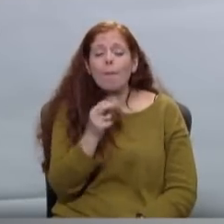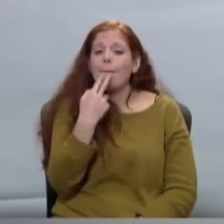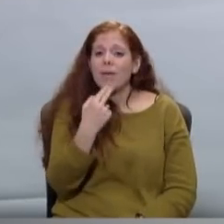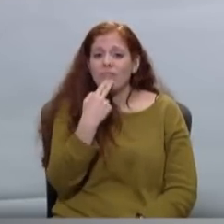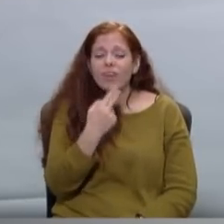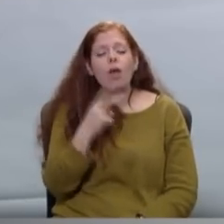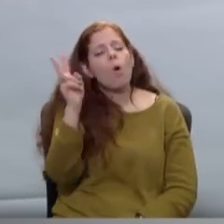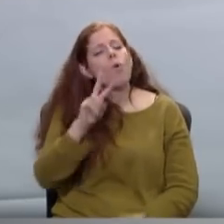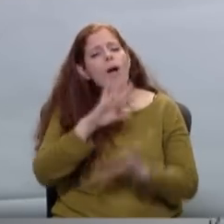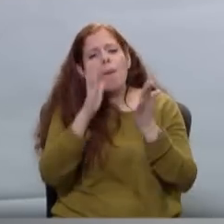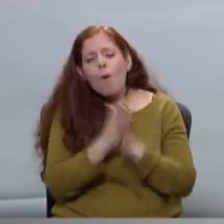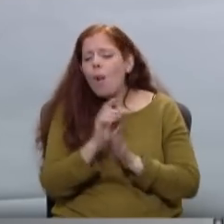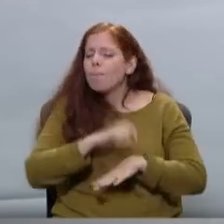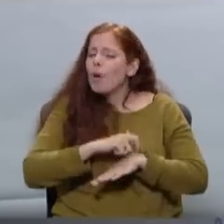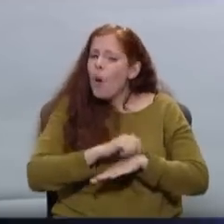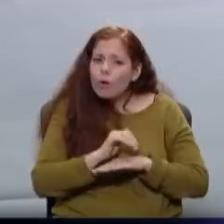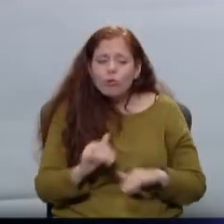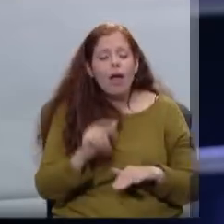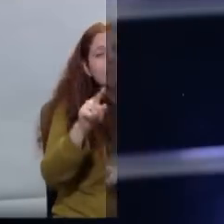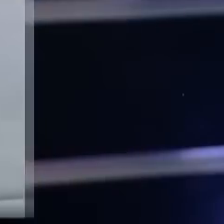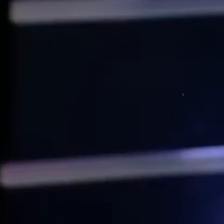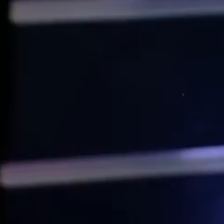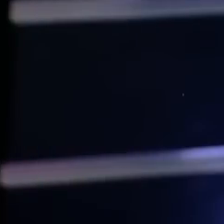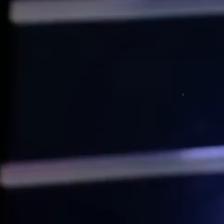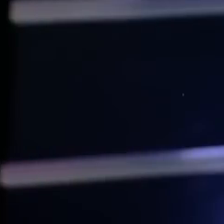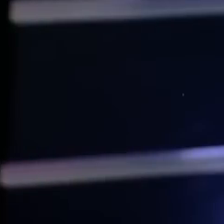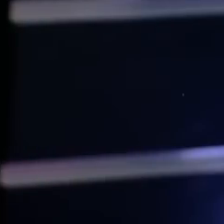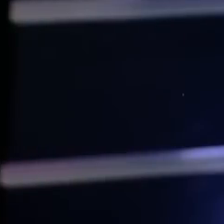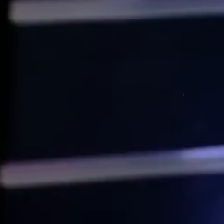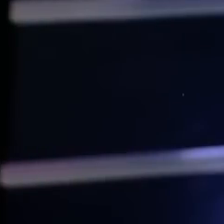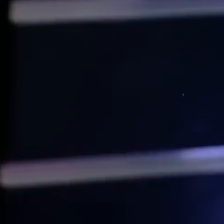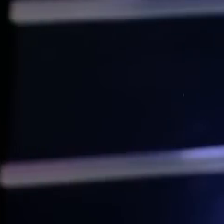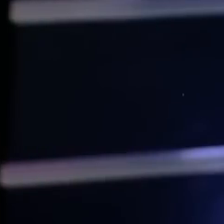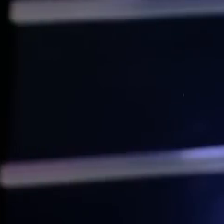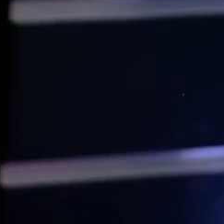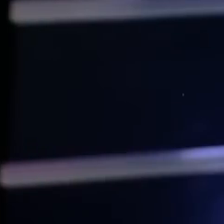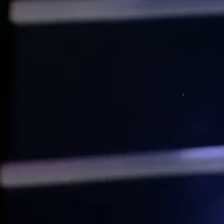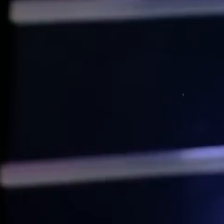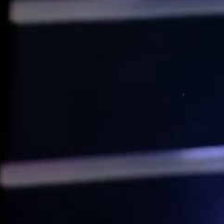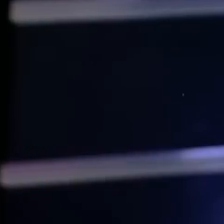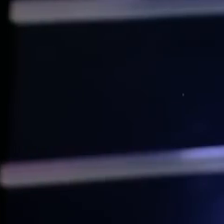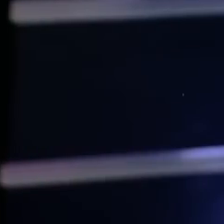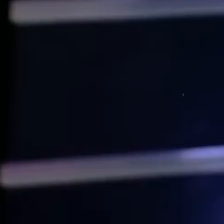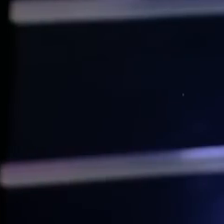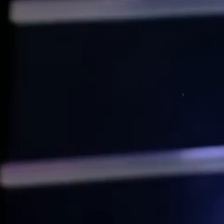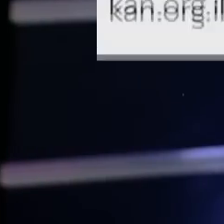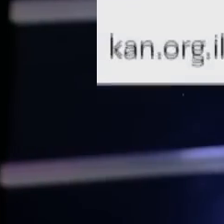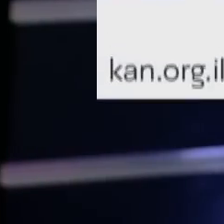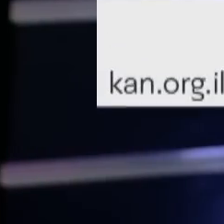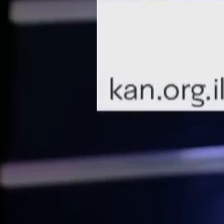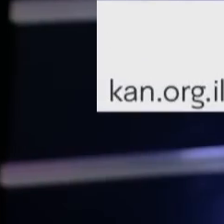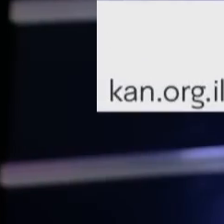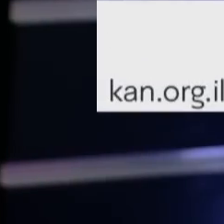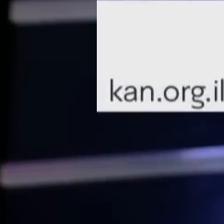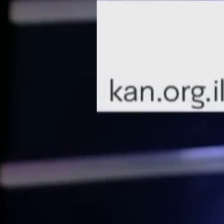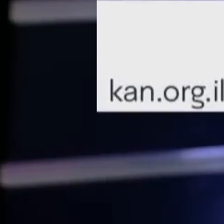קוראים הכל בכל שעה. חדשות הלילה מחכה לכם תמיד בערוץ של כאן חדשות ביוטיוב, באתר וגם ביישומון של כאן. לעדכונים